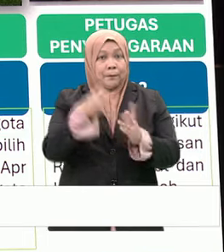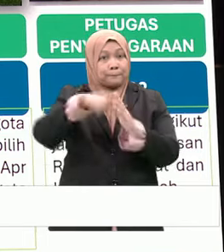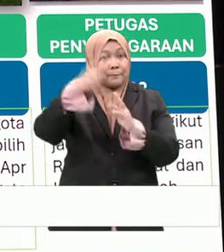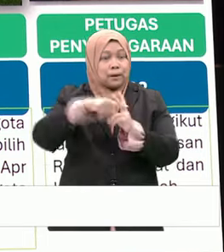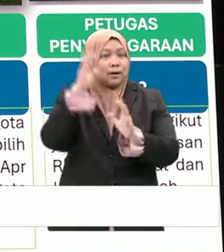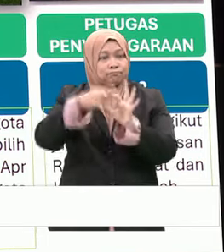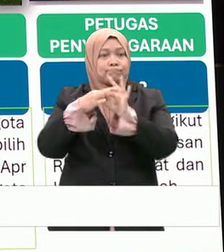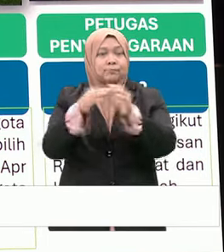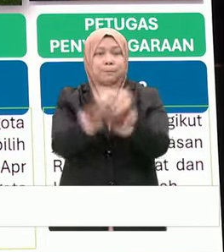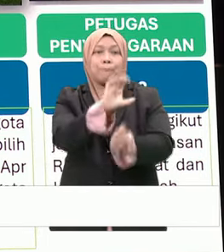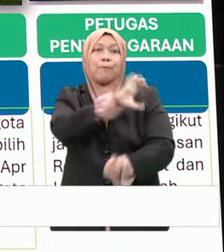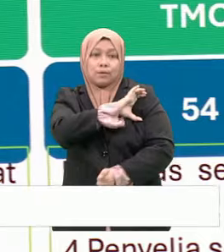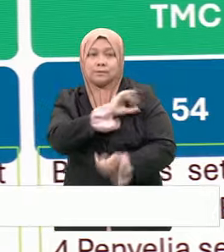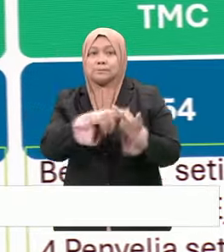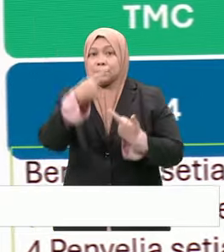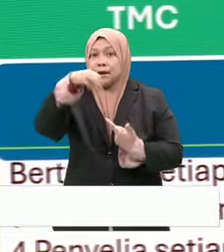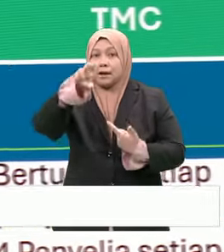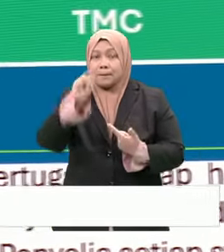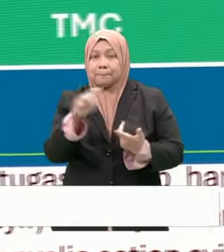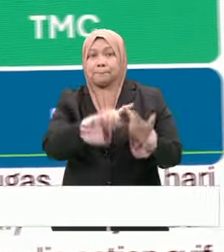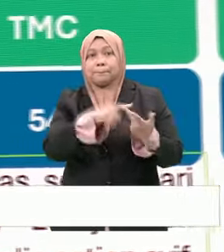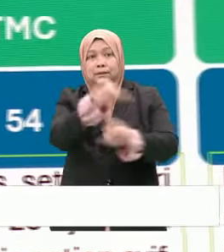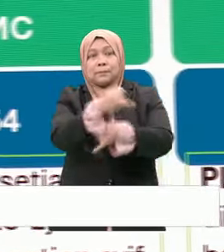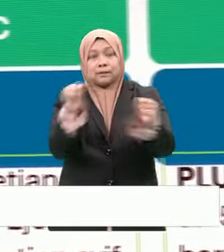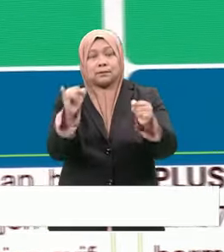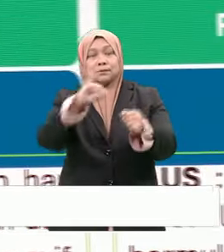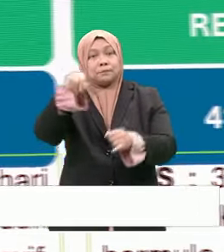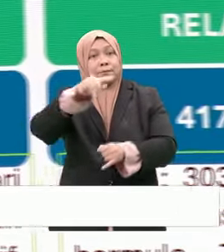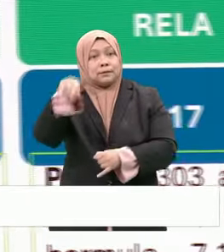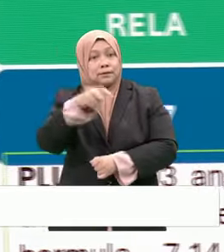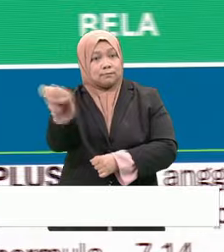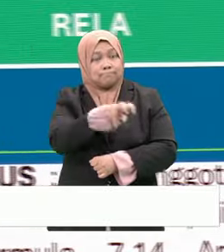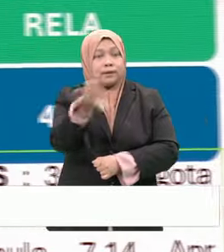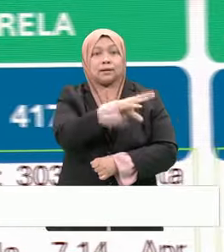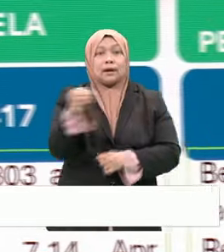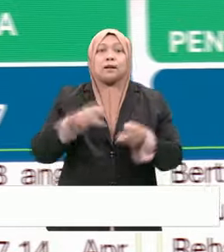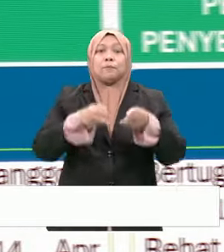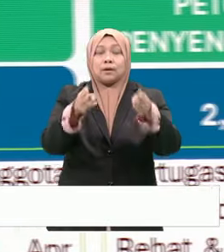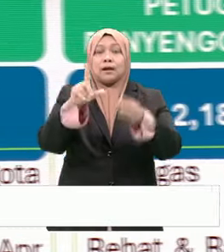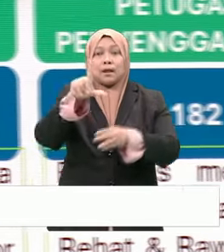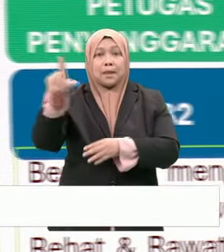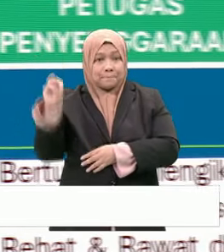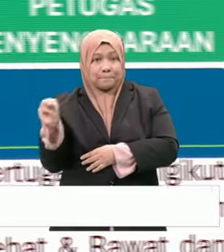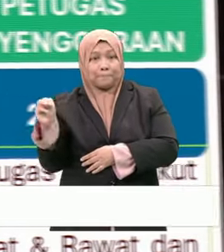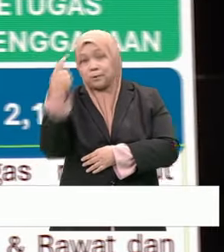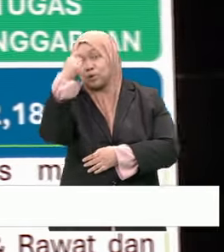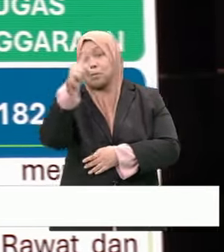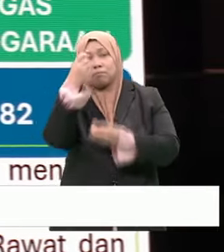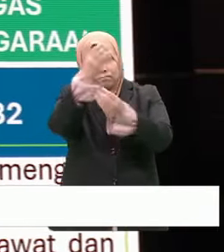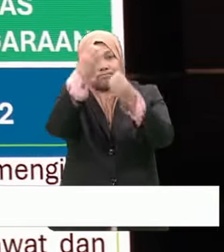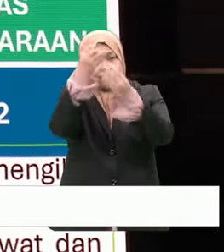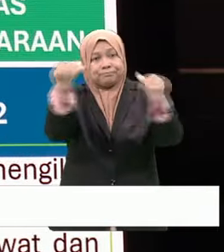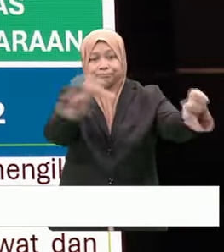bekerjasama dengan polis diraja Malaysia pdrm jabatan pengangkutan jalan jpj dan lembaga lebuhraya Malaysia LLM dalam menghebahkan